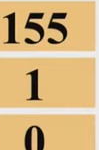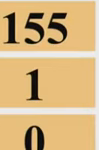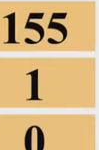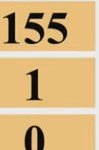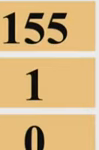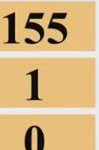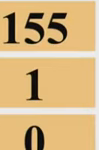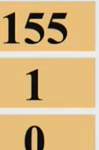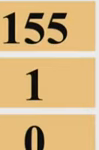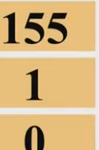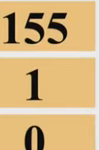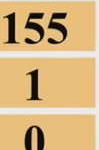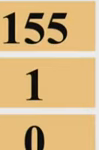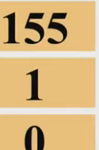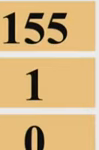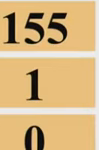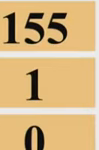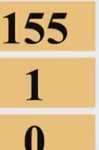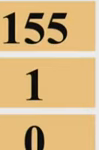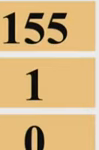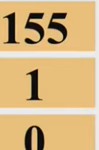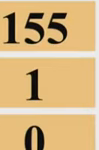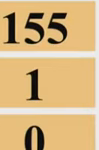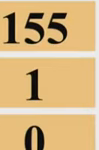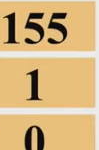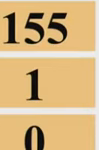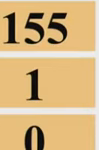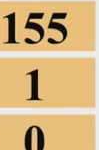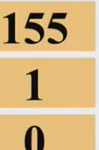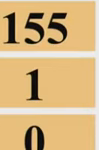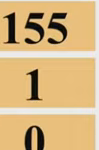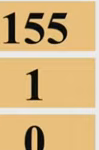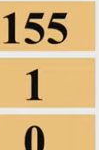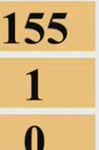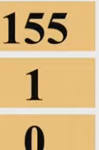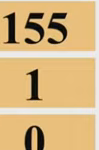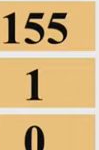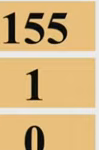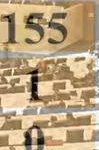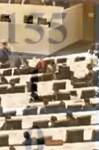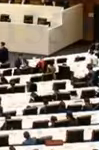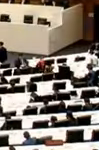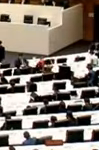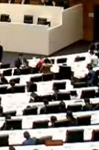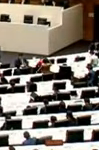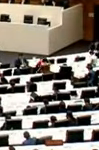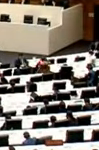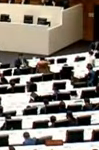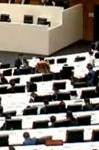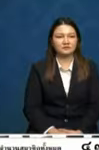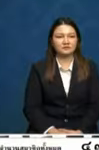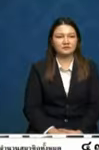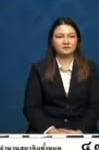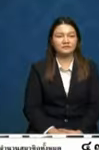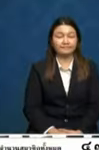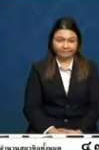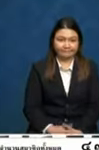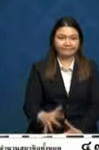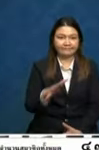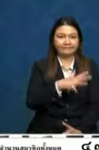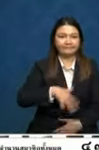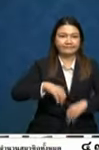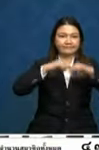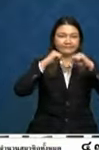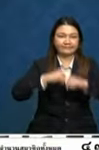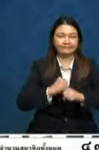นะครับไม่เห็นด้วยงดออกเสียง1ท่านนะครับไม่ลงคะแนนเสียงไม่มีครับเป็นนั้นว่าที่ประชุมมีมติเห็นด้วยกับการแ